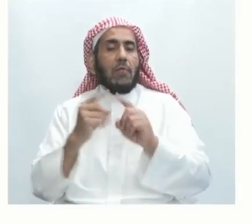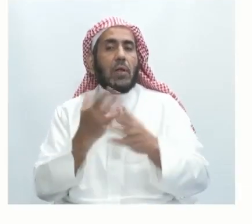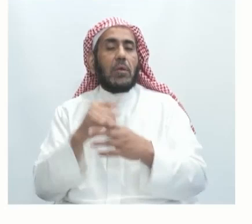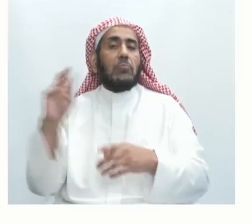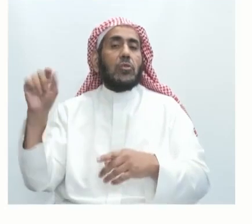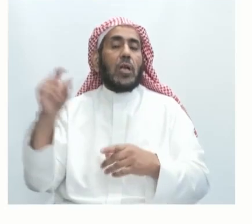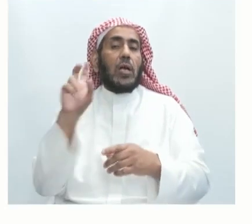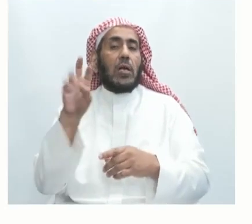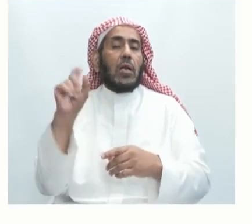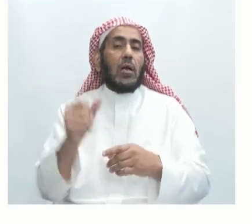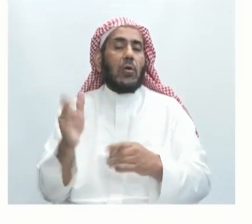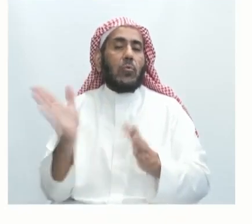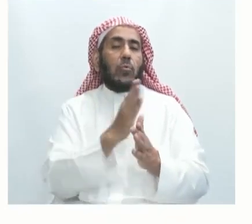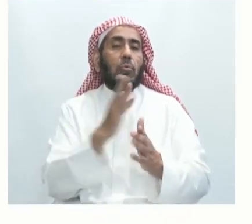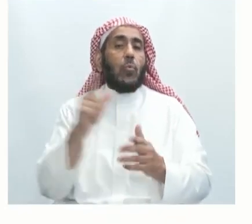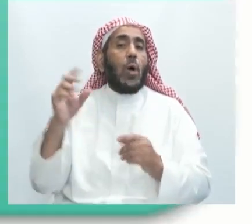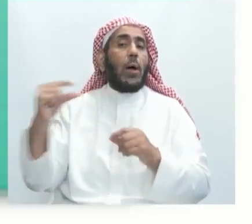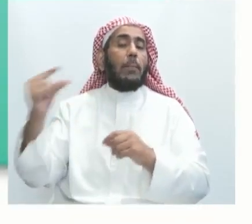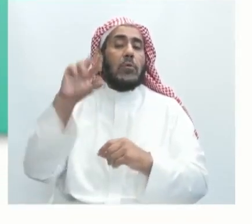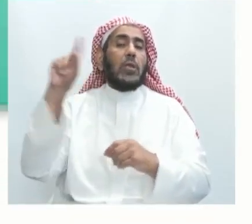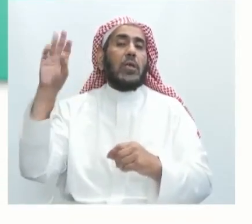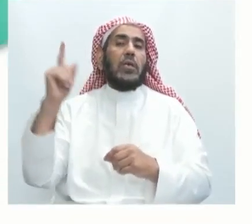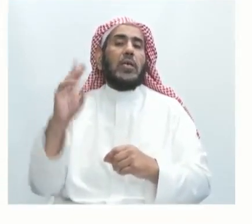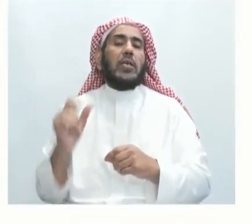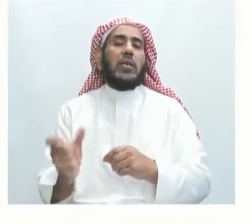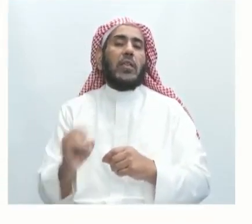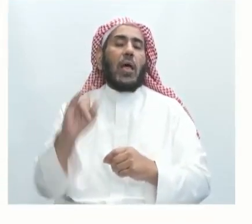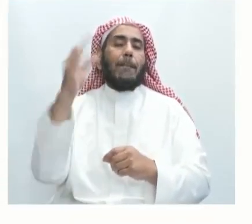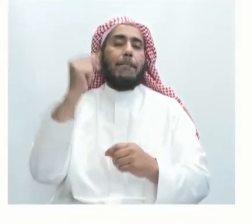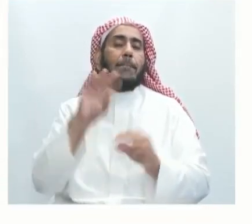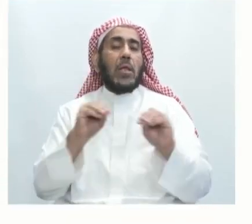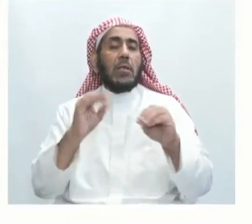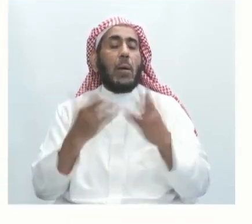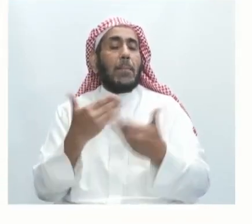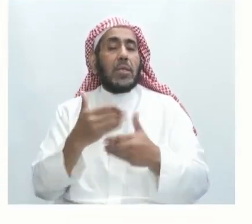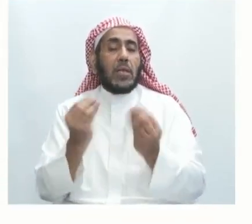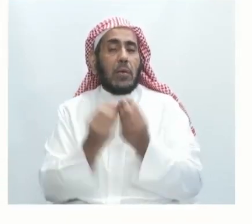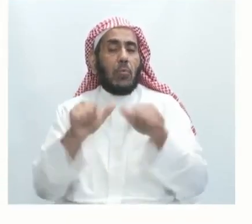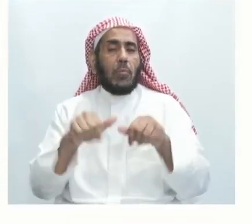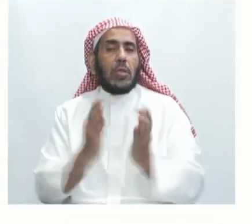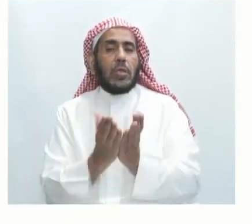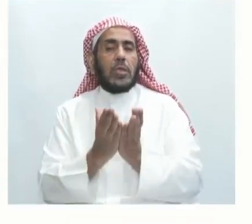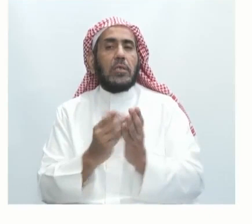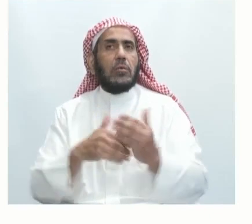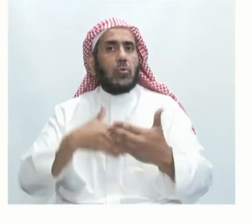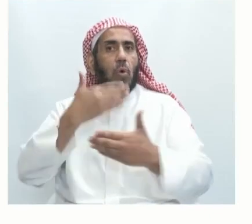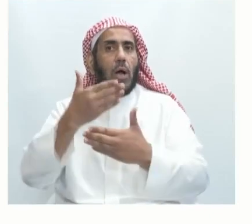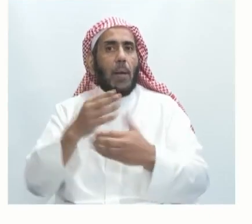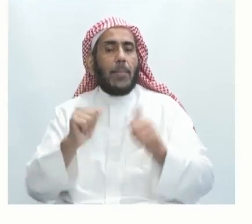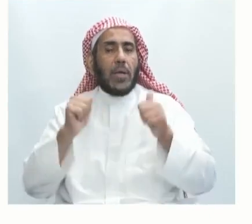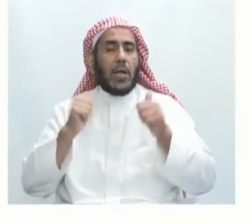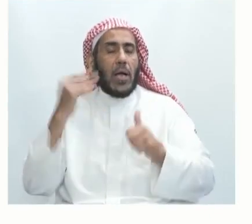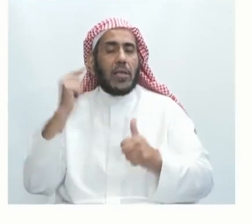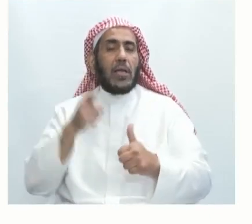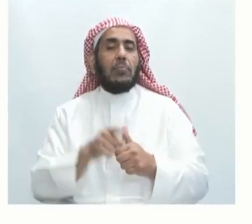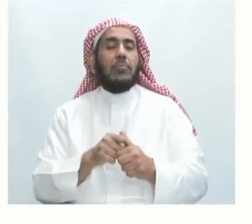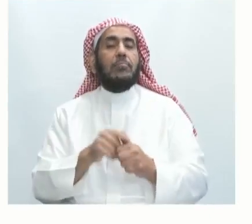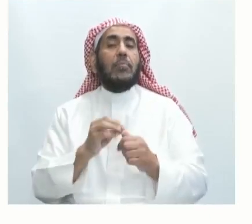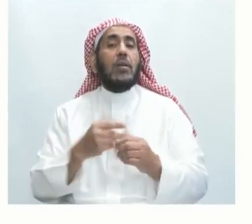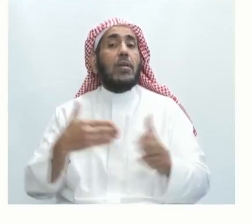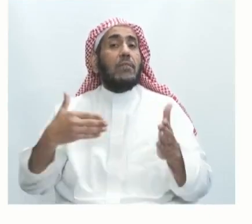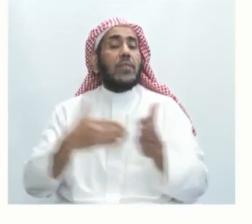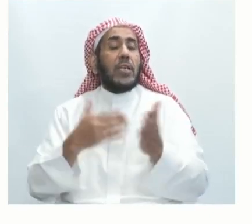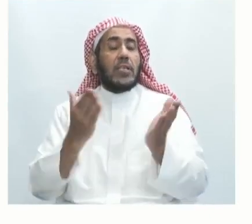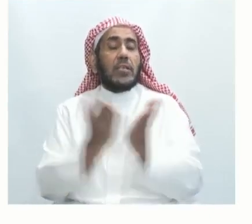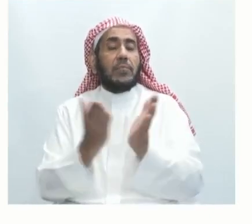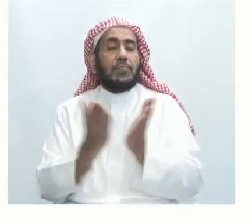مصطلح القانون ومصطلح النظام فماذا سنتعلم وماذا سناخذ يتوقع منك اخي الطالب اختي الطالبه في